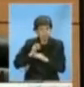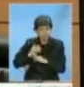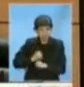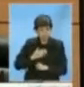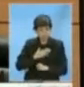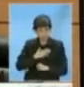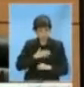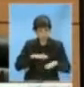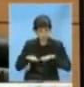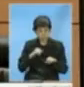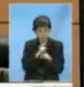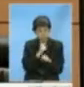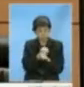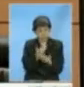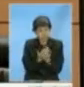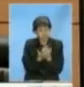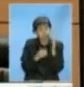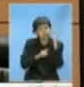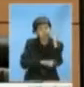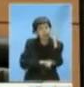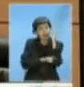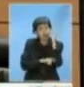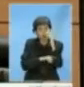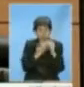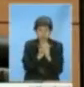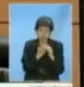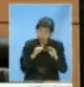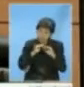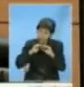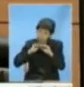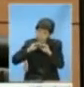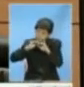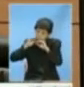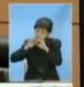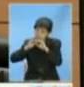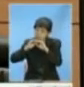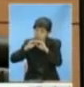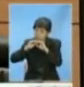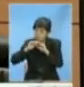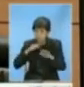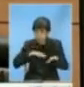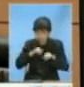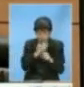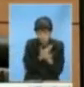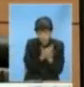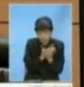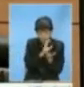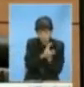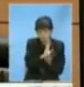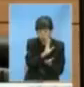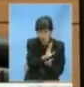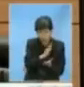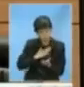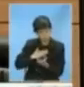ได้บริหารทำให้ราคายางมันได้ขยับสูงขึ้นนั้นมีข้อแตกต่างจากการใช้งบประมาณของท่าน